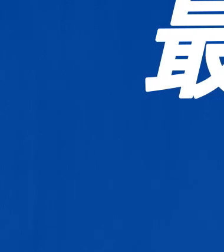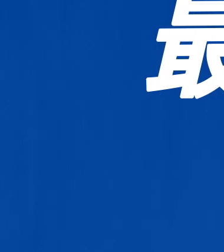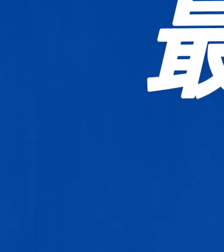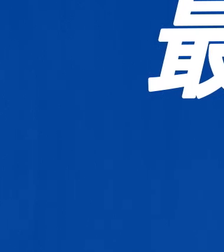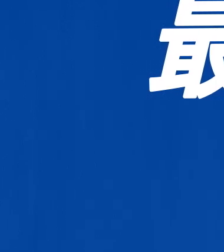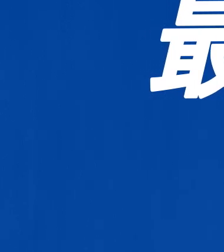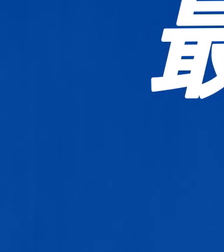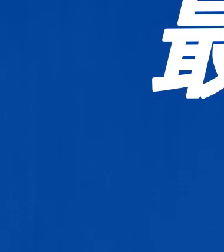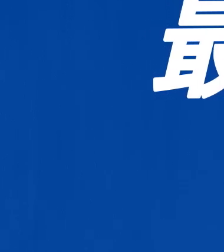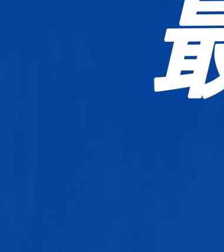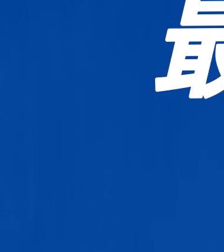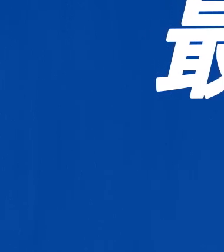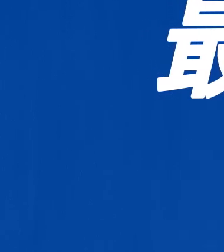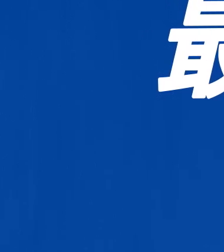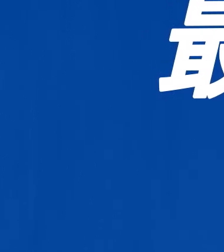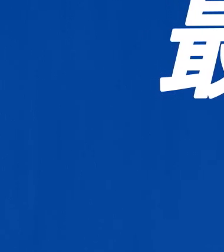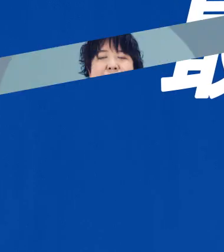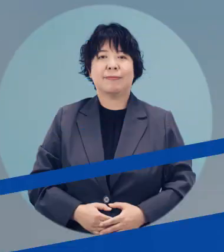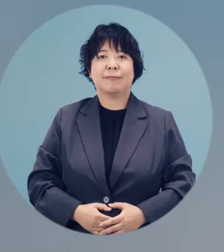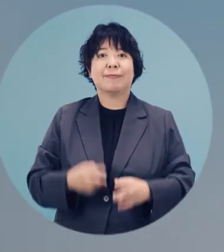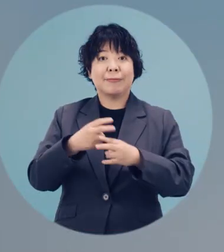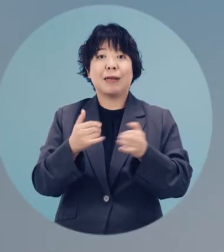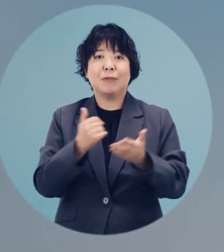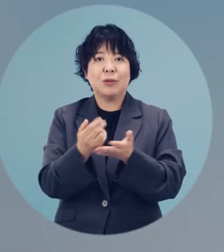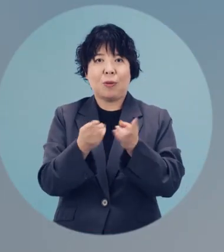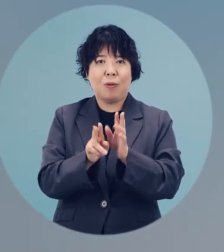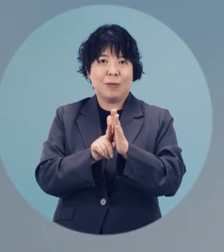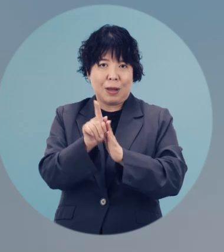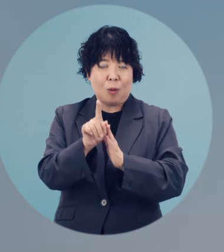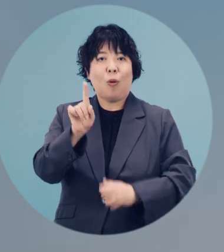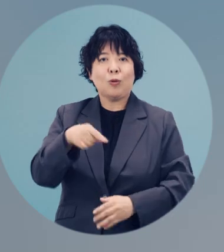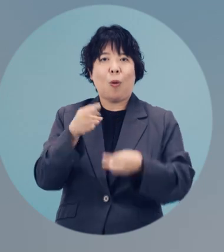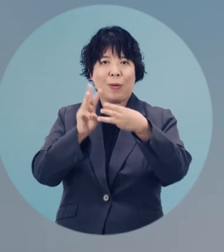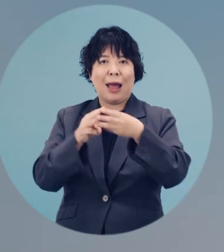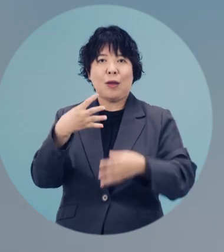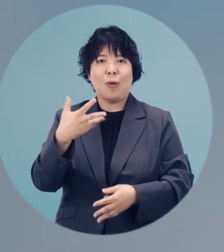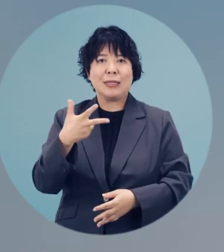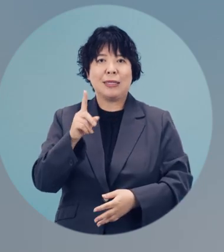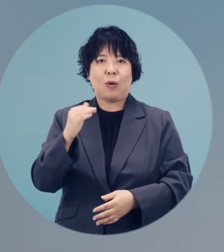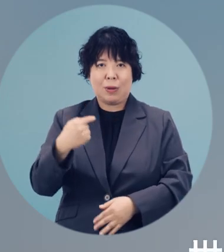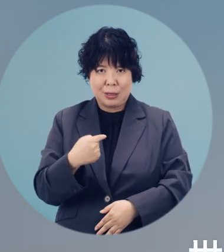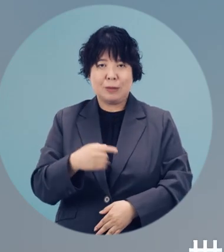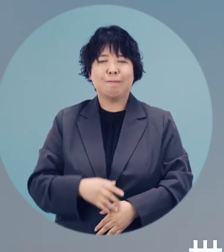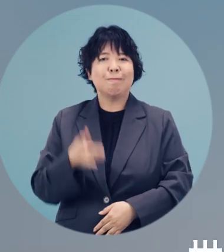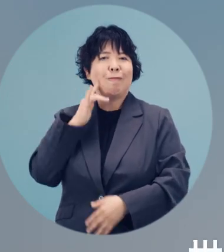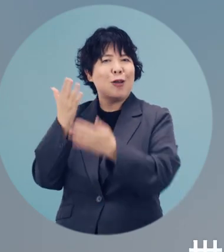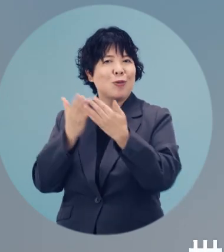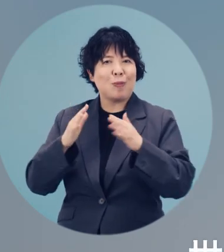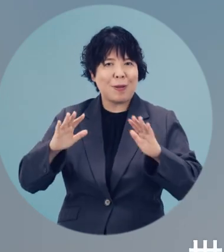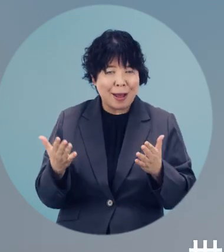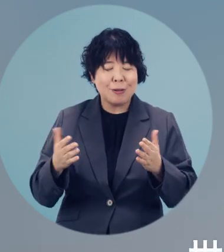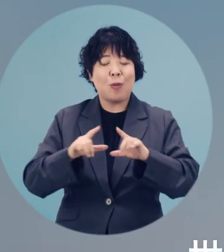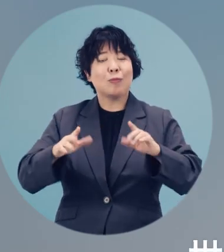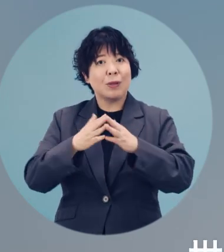政権交代こそ最大の政治改革。立憲民主党代表野田佳彦です。世襲でもなく